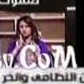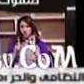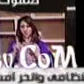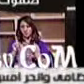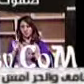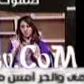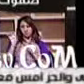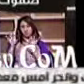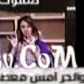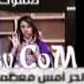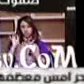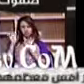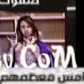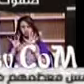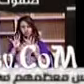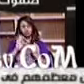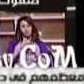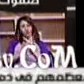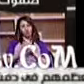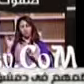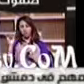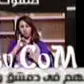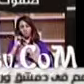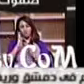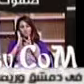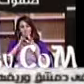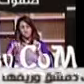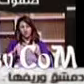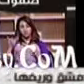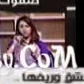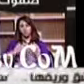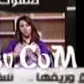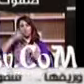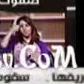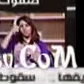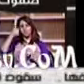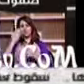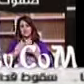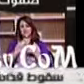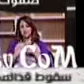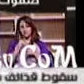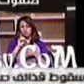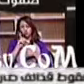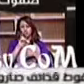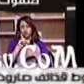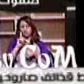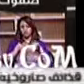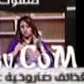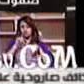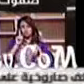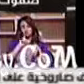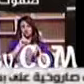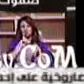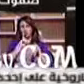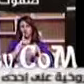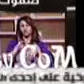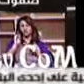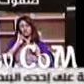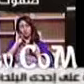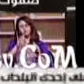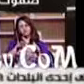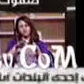اللغه لكن دعني ان انا اقول رغم ان انا عندي القدره والعدد اللي يسمح للمحافظ ان يدخل المحافظه قلنا المشكله